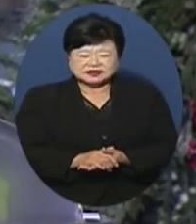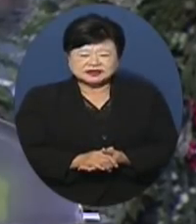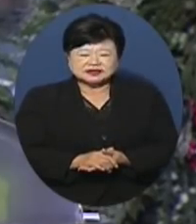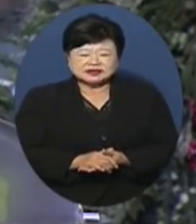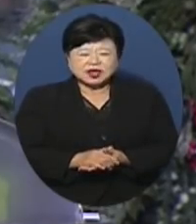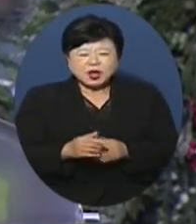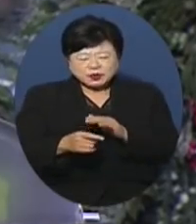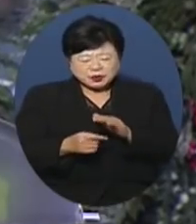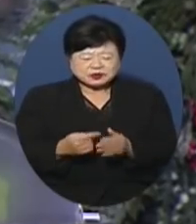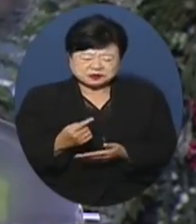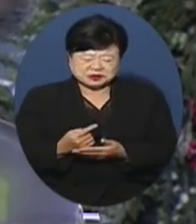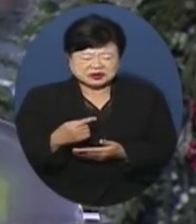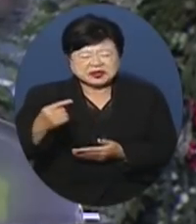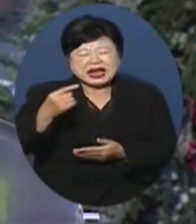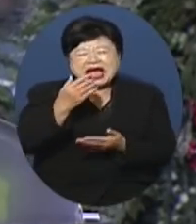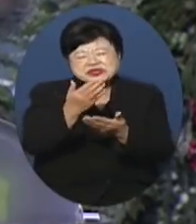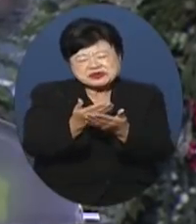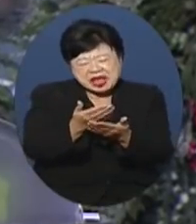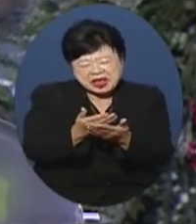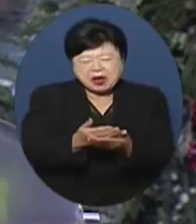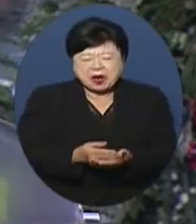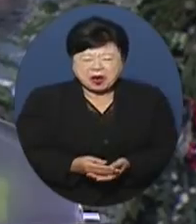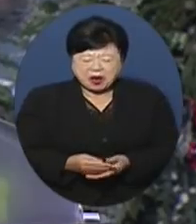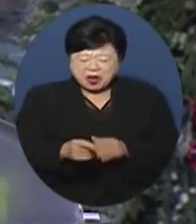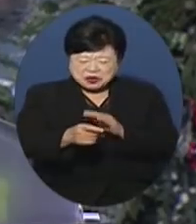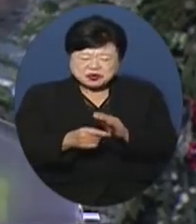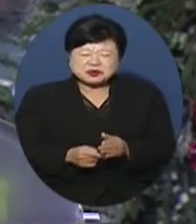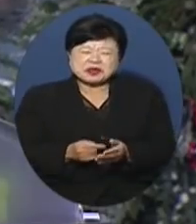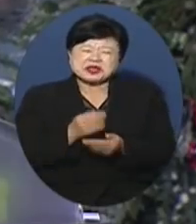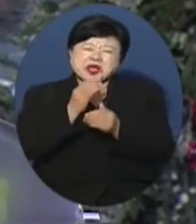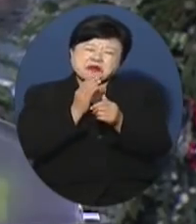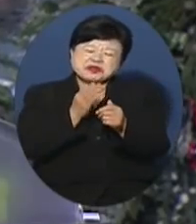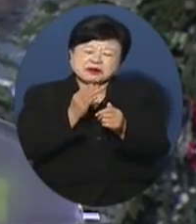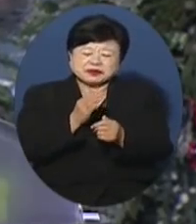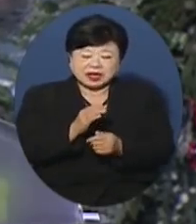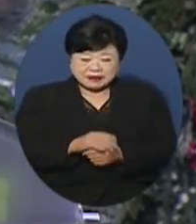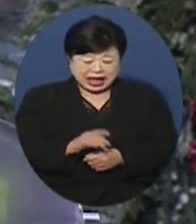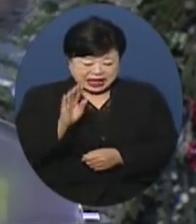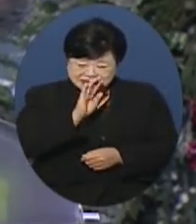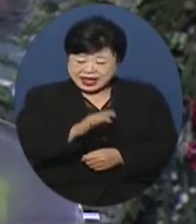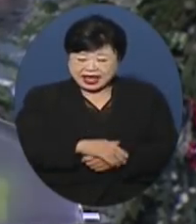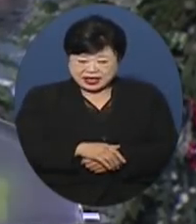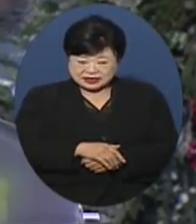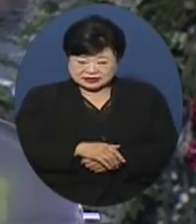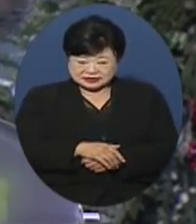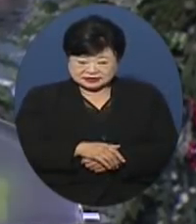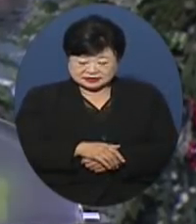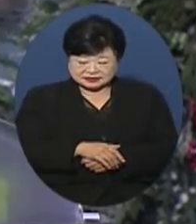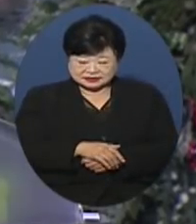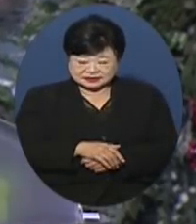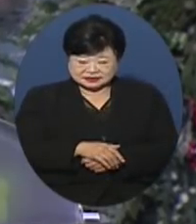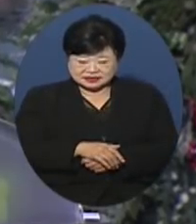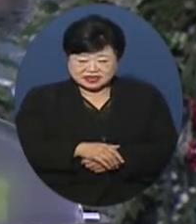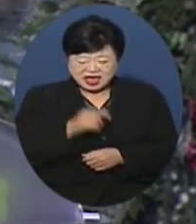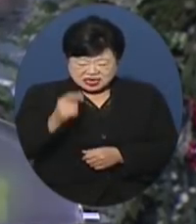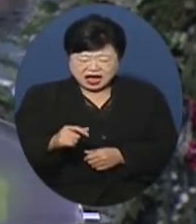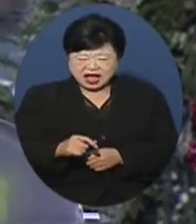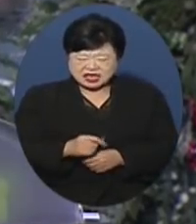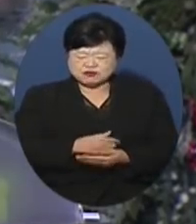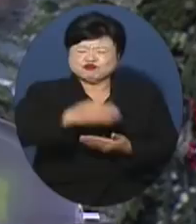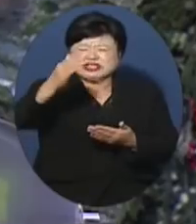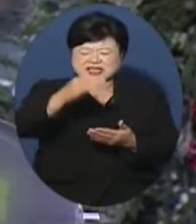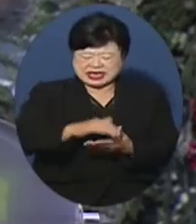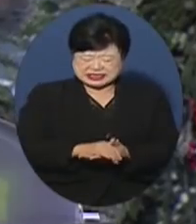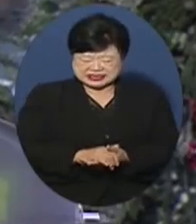나와주세요 네 나가주세요 그러면 나갑니까? 강하게